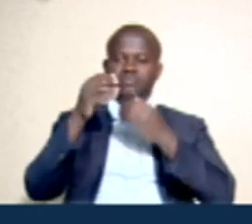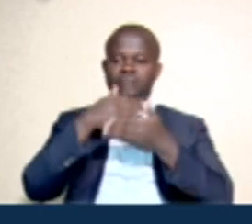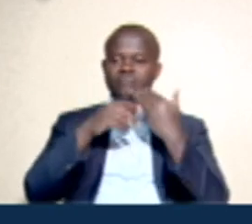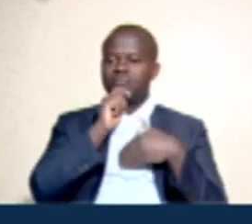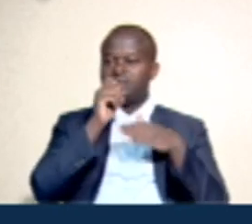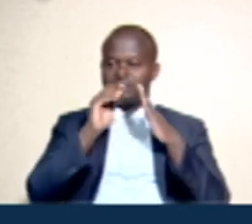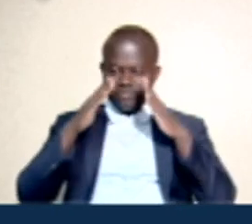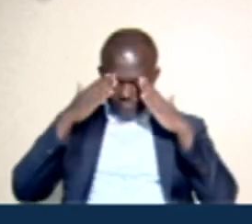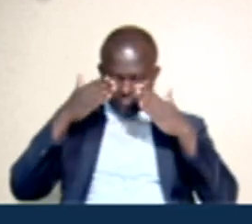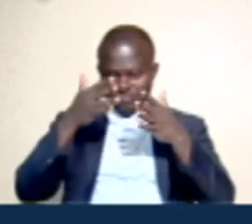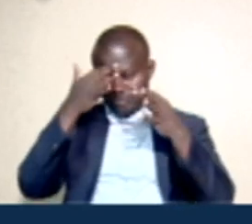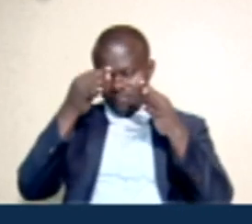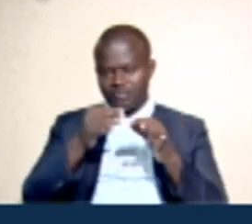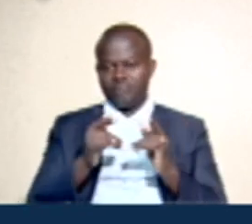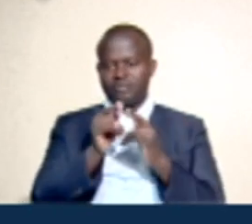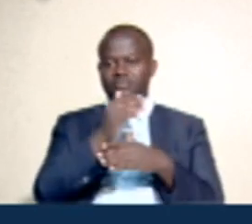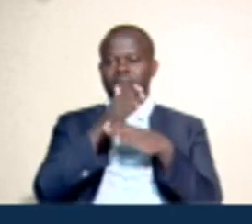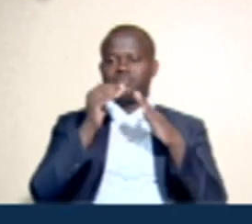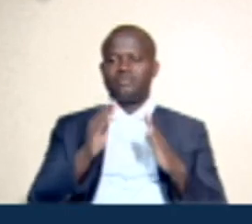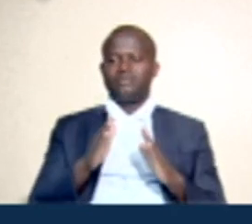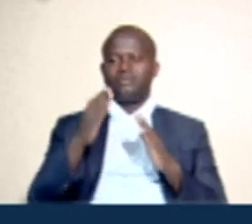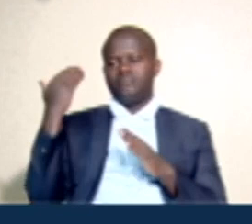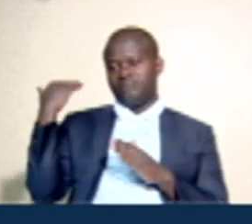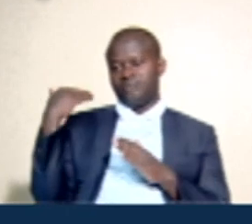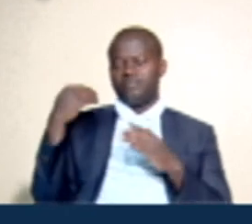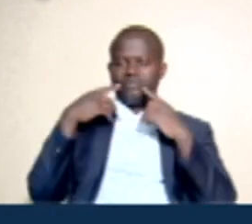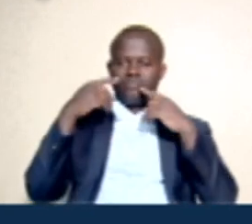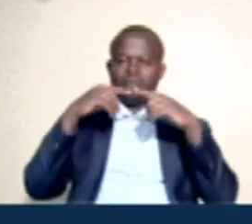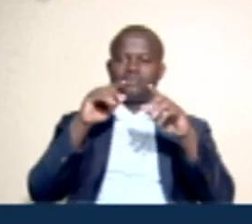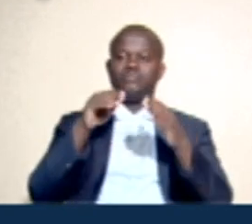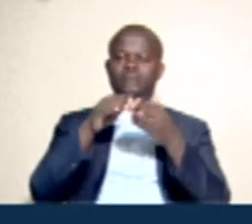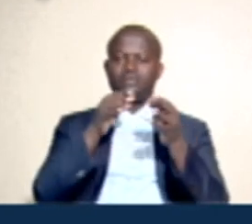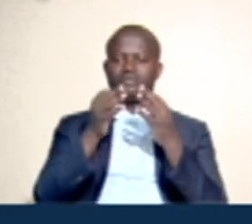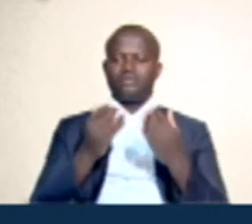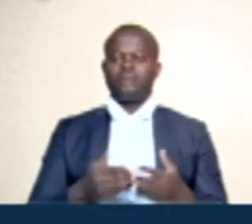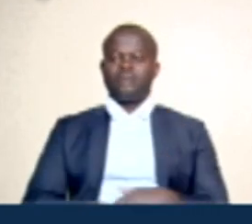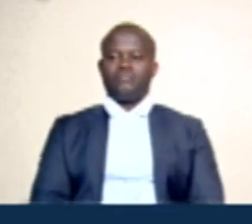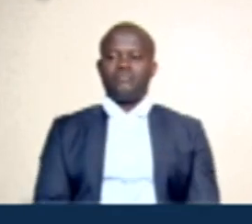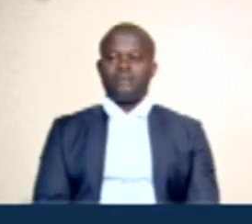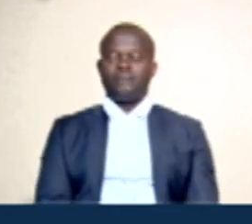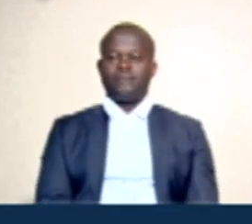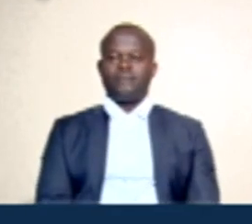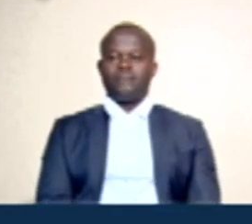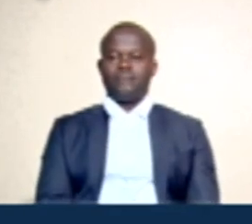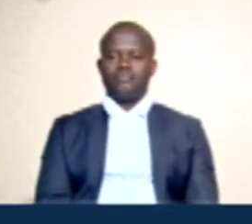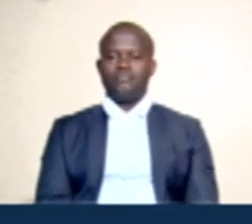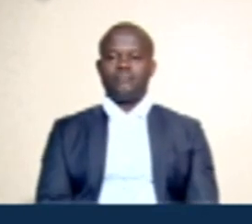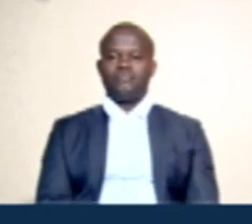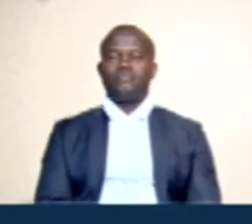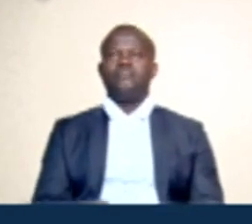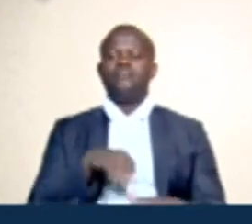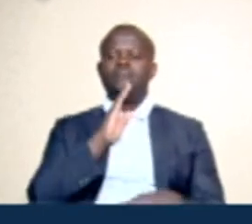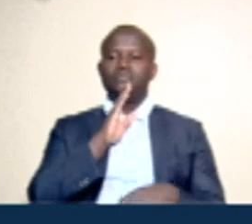nacyo cyagarukaga ku myanzuro y'inama y'abaminisitiri yaraye itangajwe. Kwizera John Patrick. Muri iki